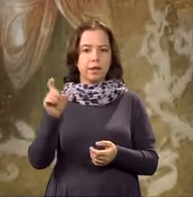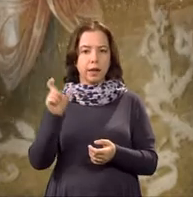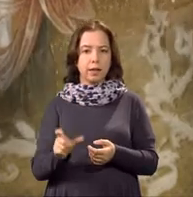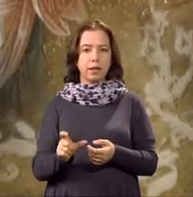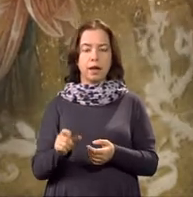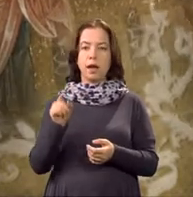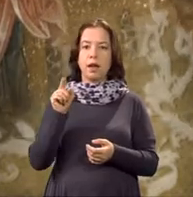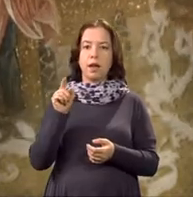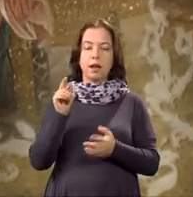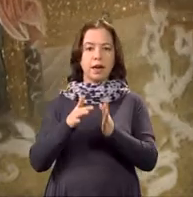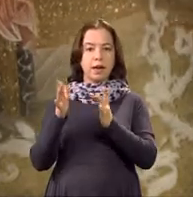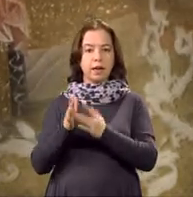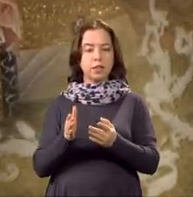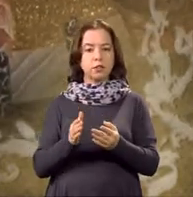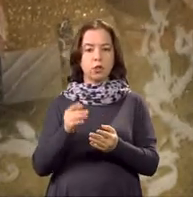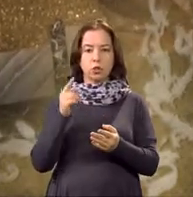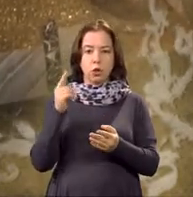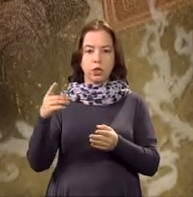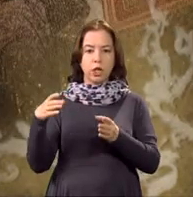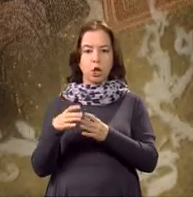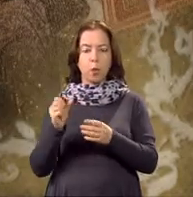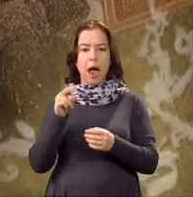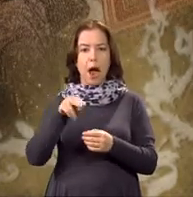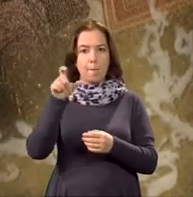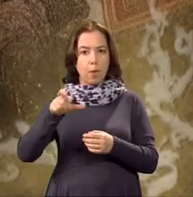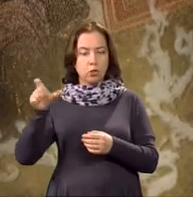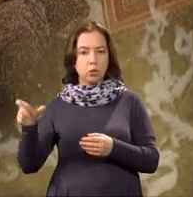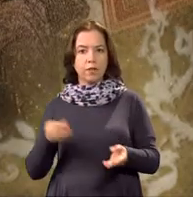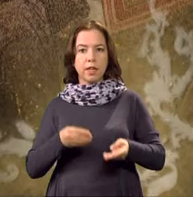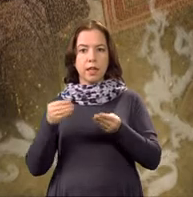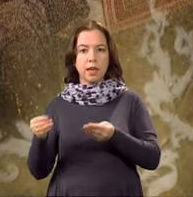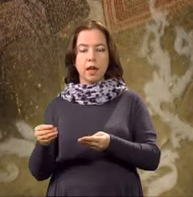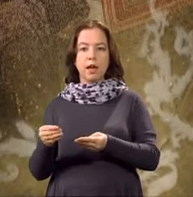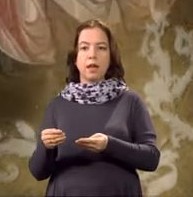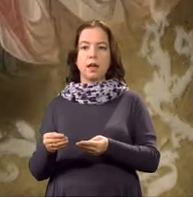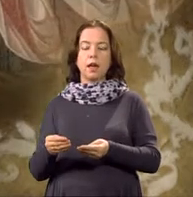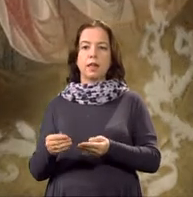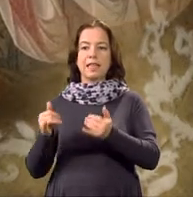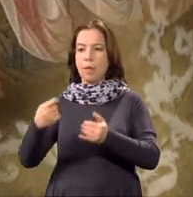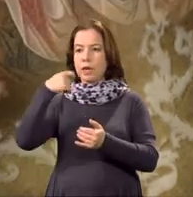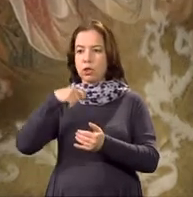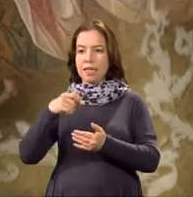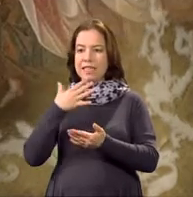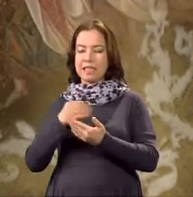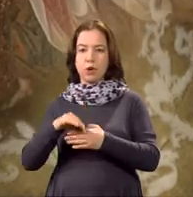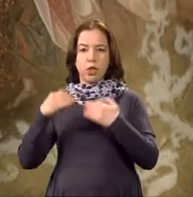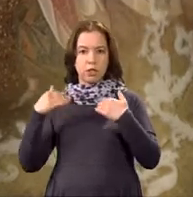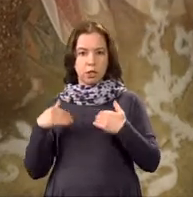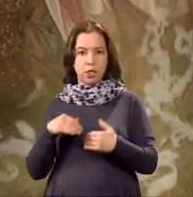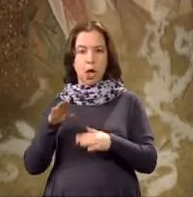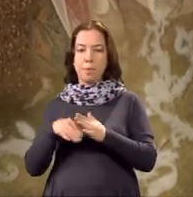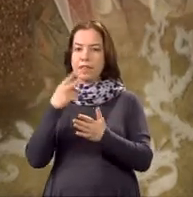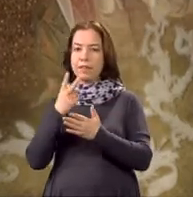апостолів подає в причастя божественне своє тіло під виглядом хліба, а іншим подає чашу